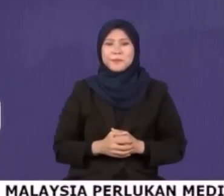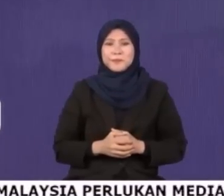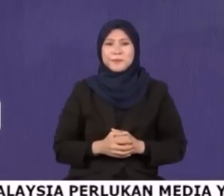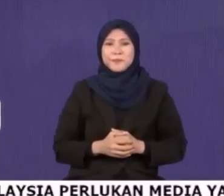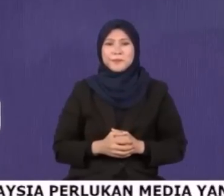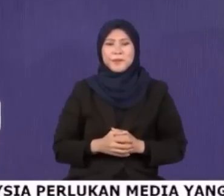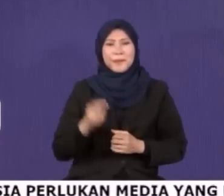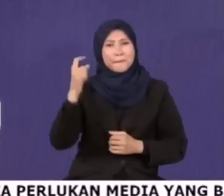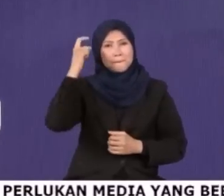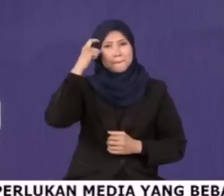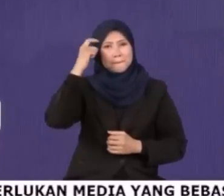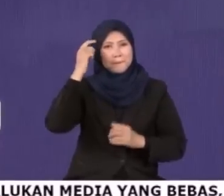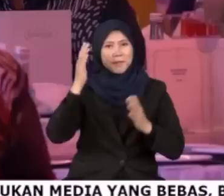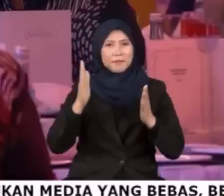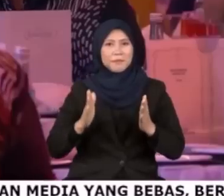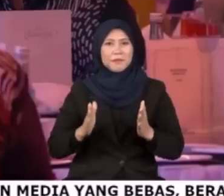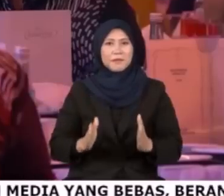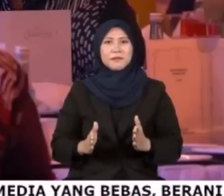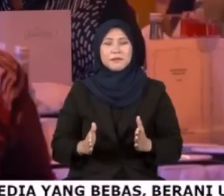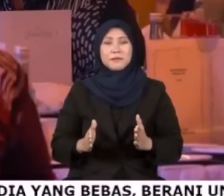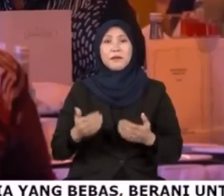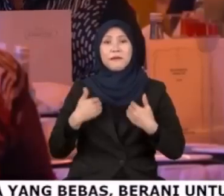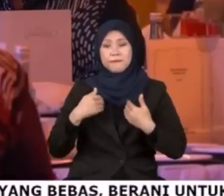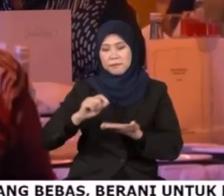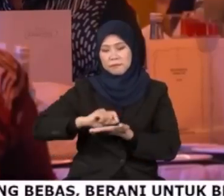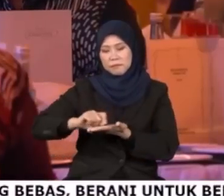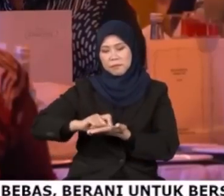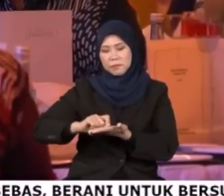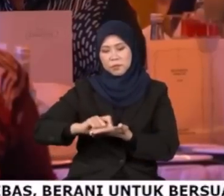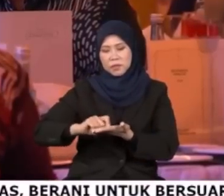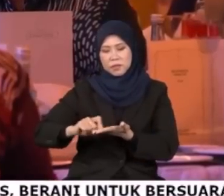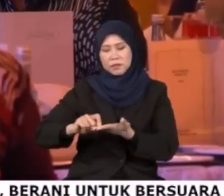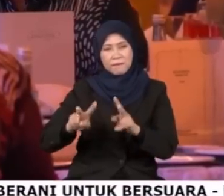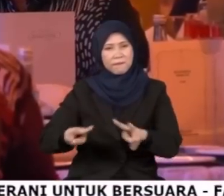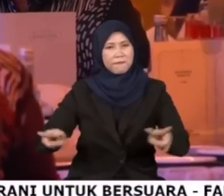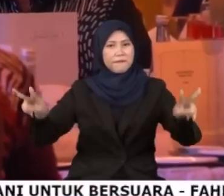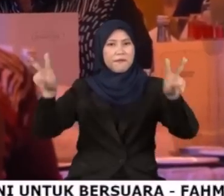pemikir bangsa Rantau ini pernah menulis tentang